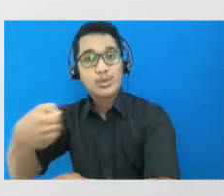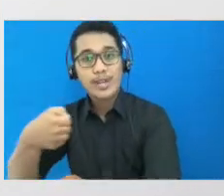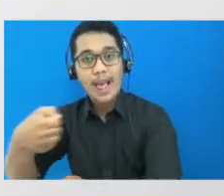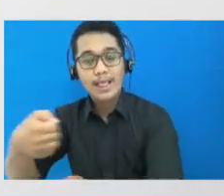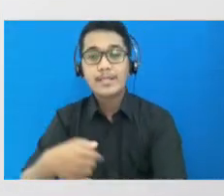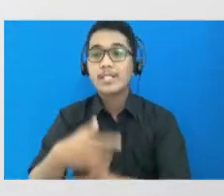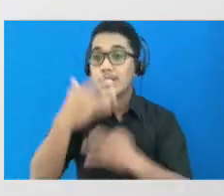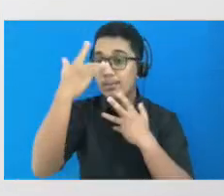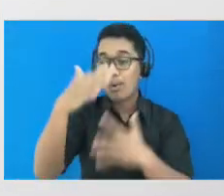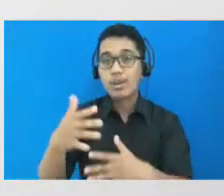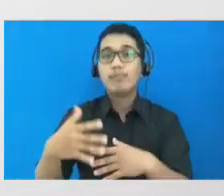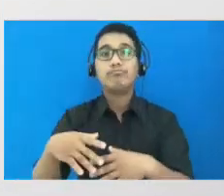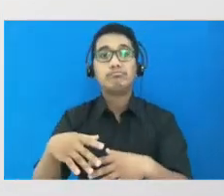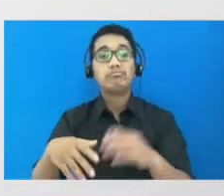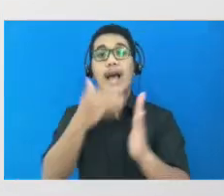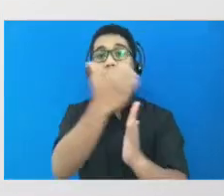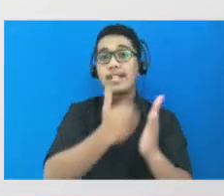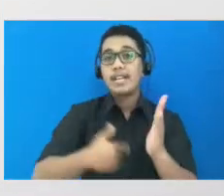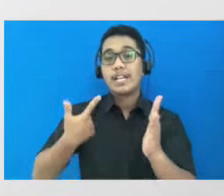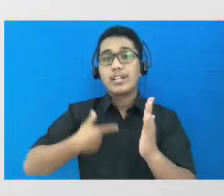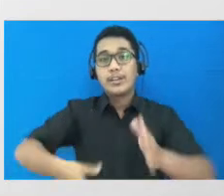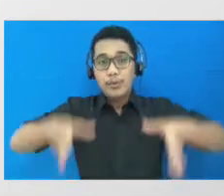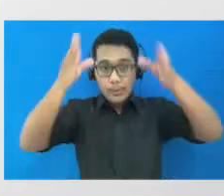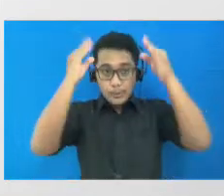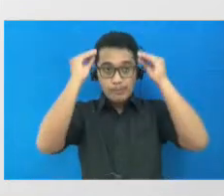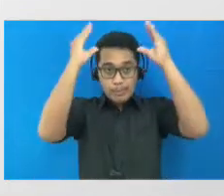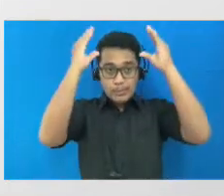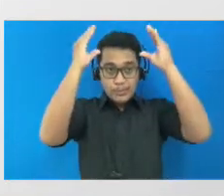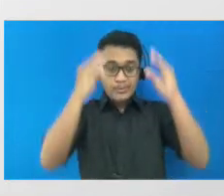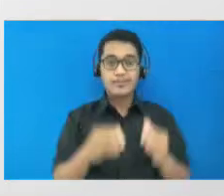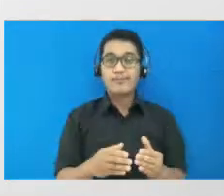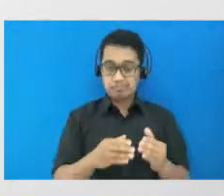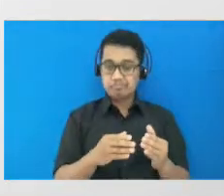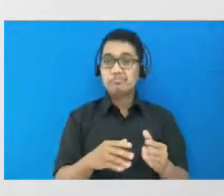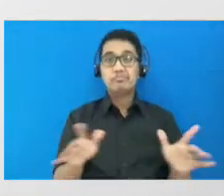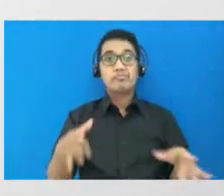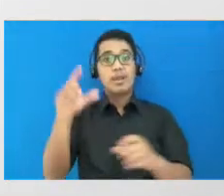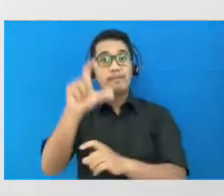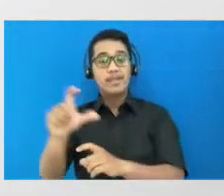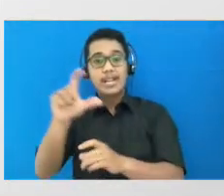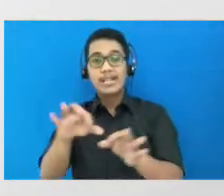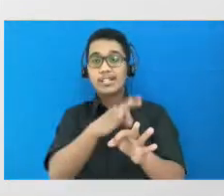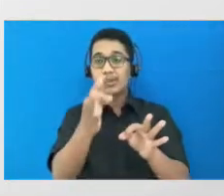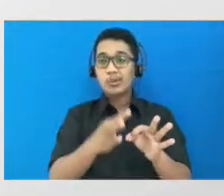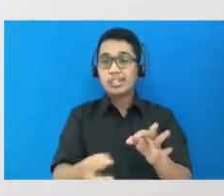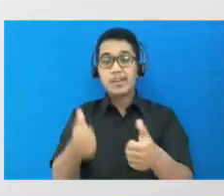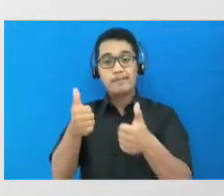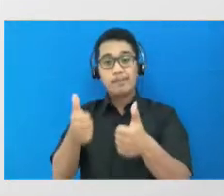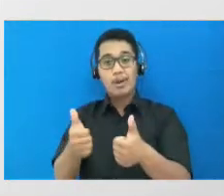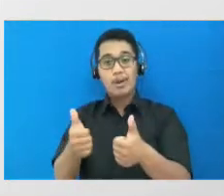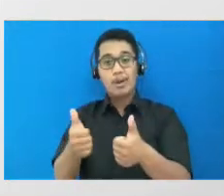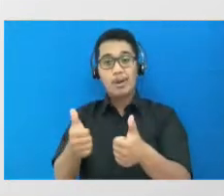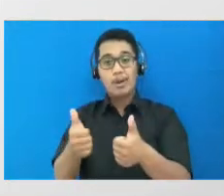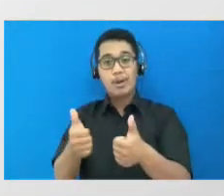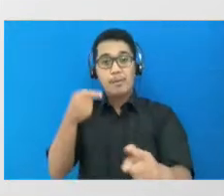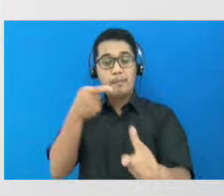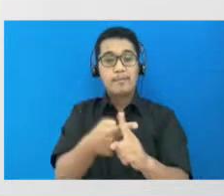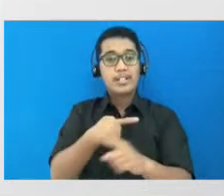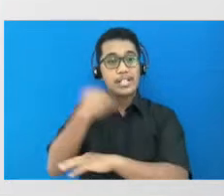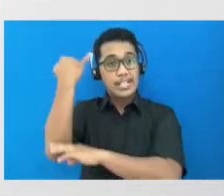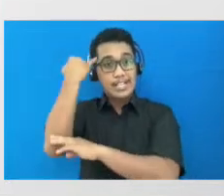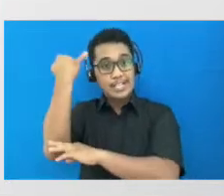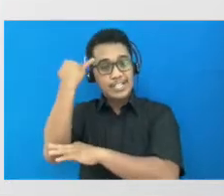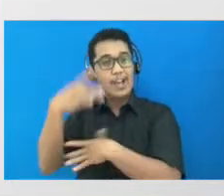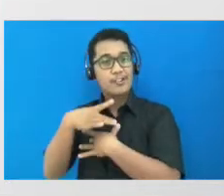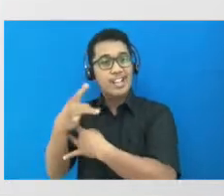webinar ini, kita bisa memperkaya pengetahuan, mendorong hadirnya solusi-solusi jitu, dan muncul juga ide-ide menarik nih bagi